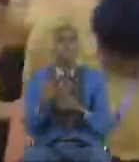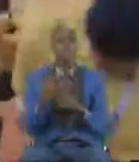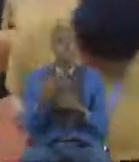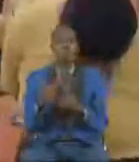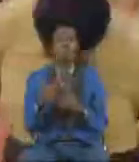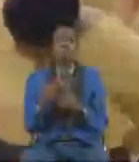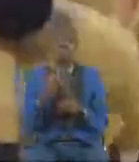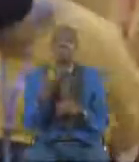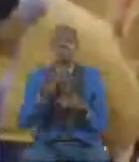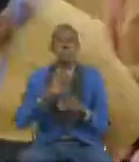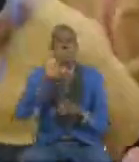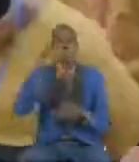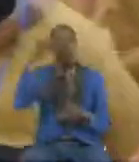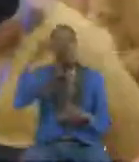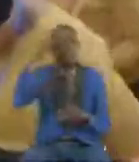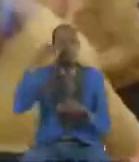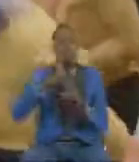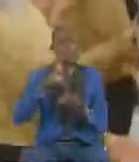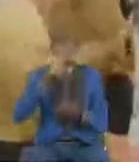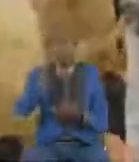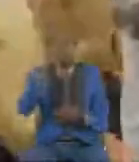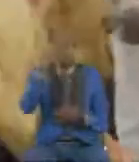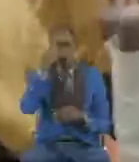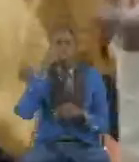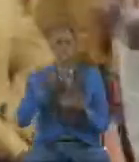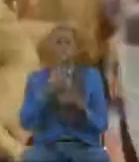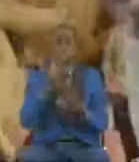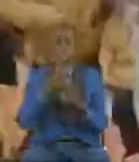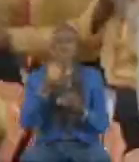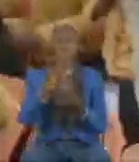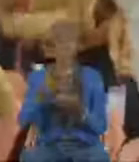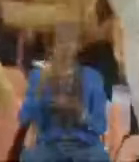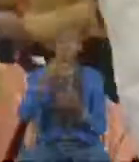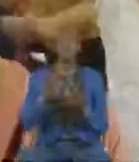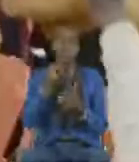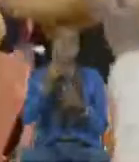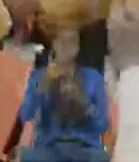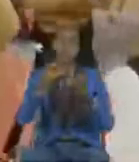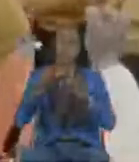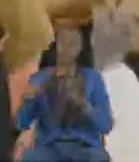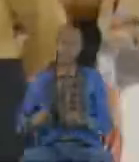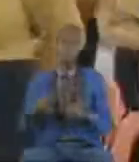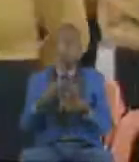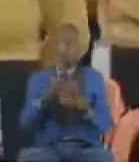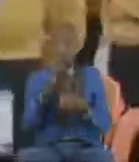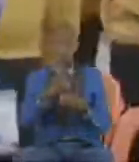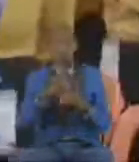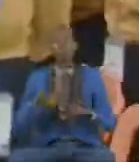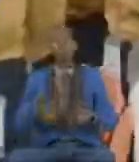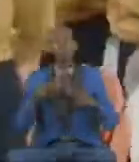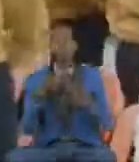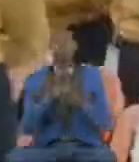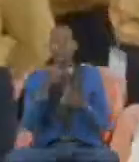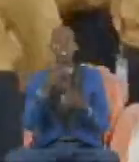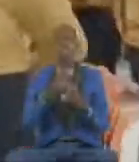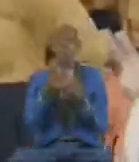la parole, c'est dans ton cerveau, dans ta pensée, dans ton esprit, dans ton cœur, dans ta vie, dans